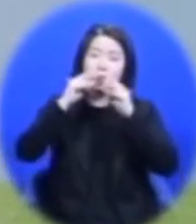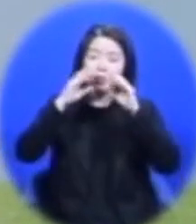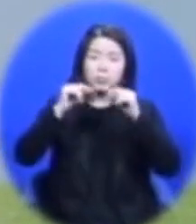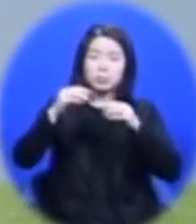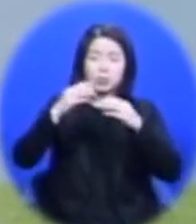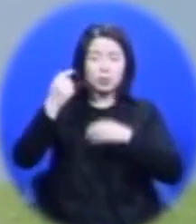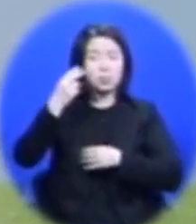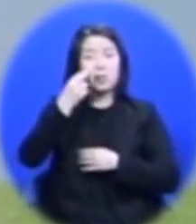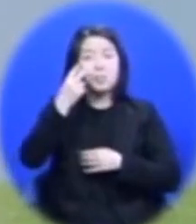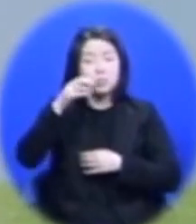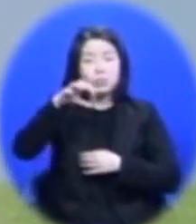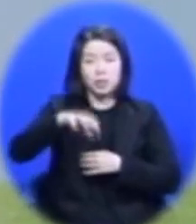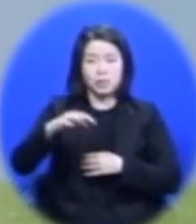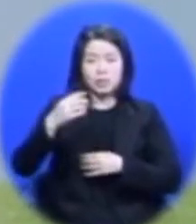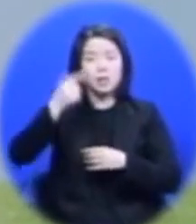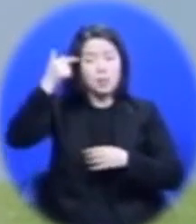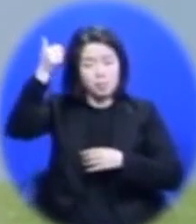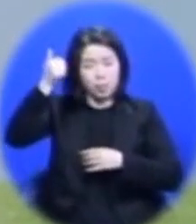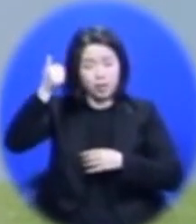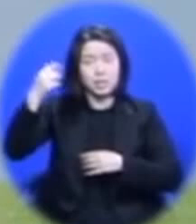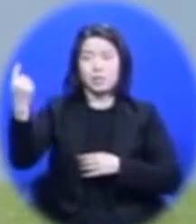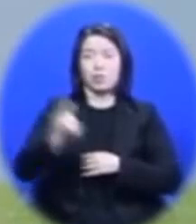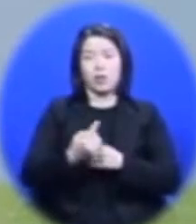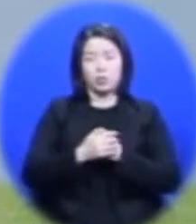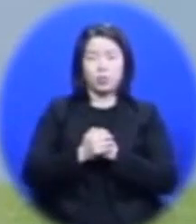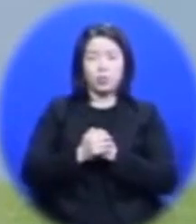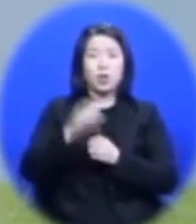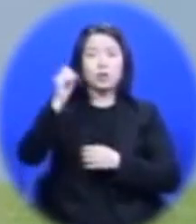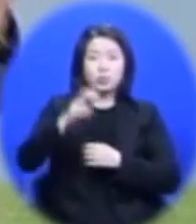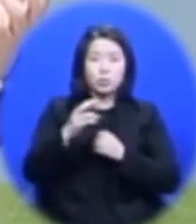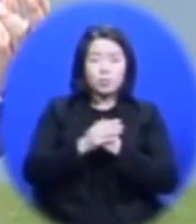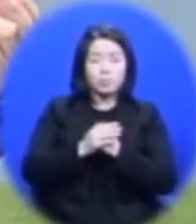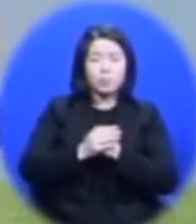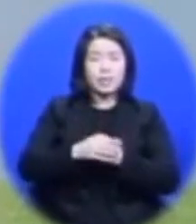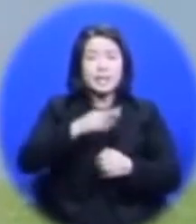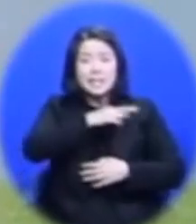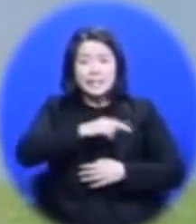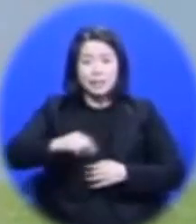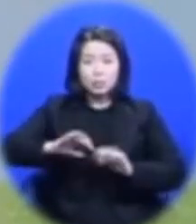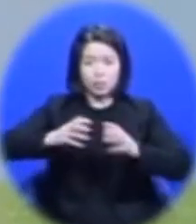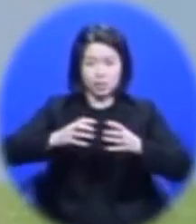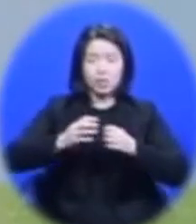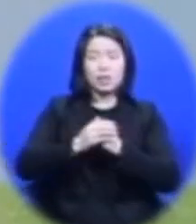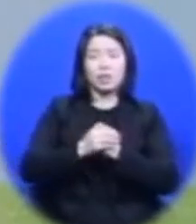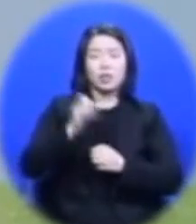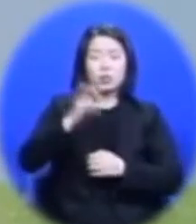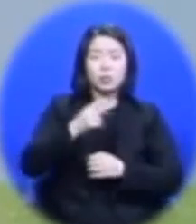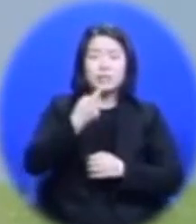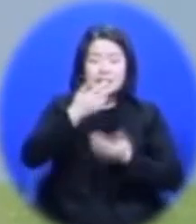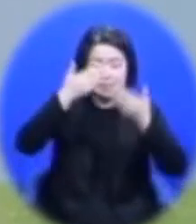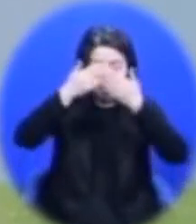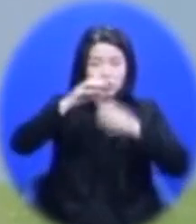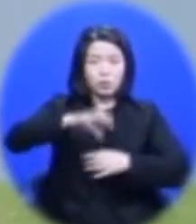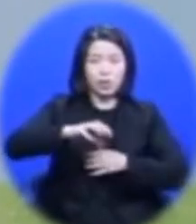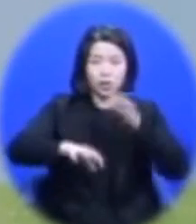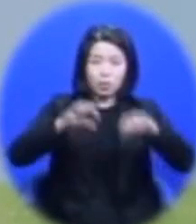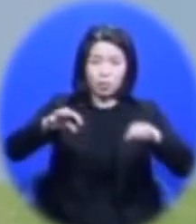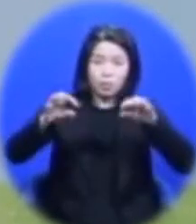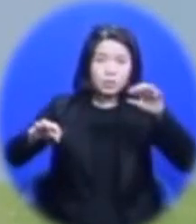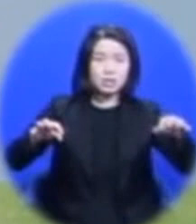미국에 있는 목회자들이 왔고, 그리고 인도네시아에, 인도에,